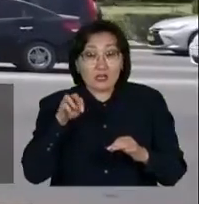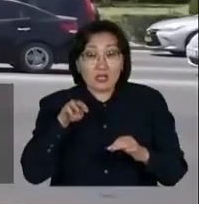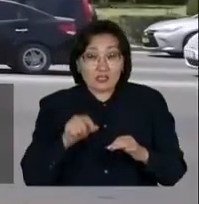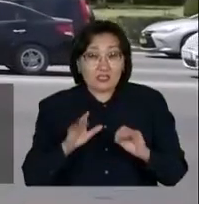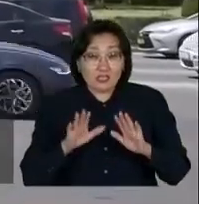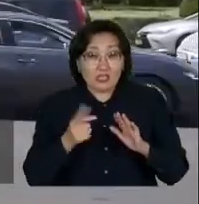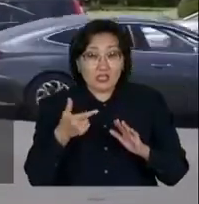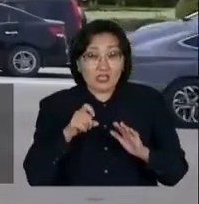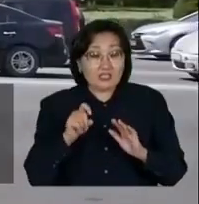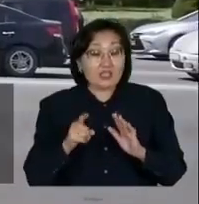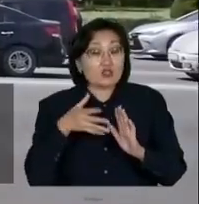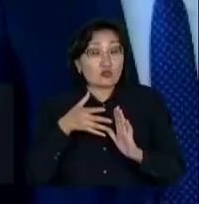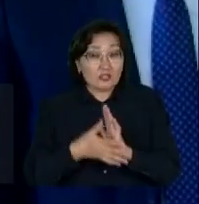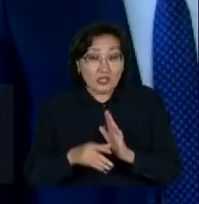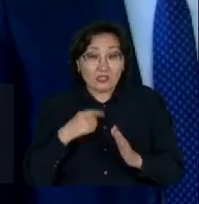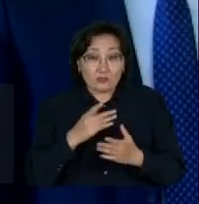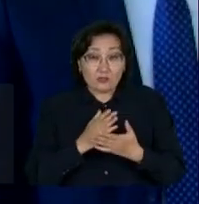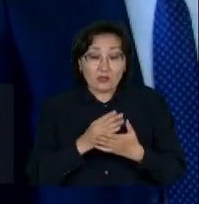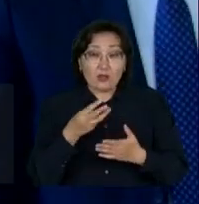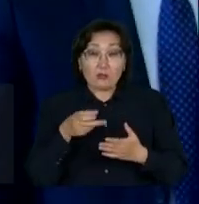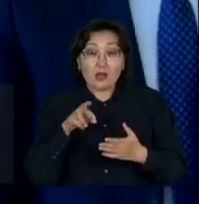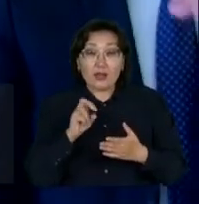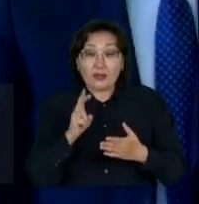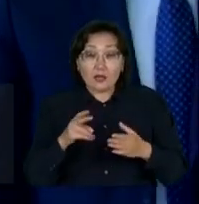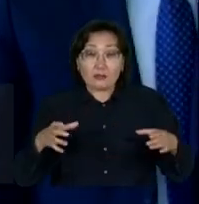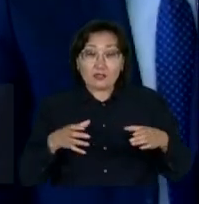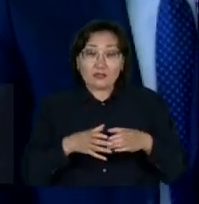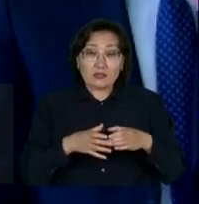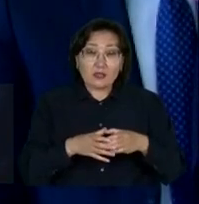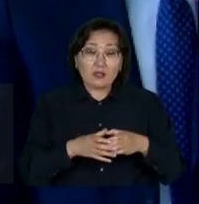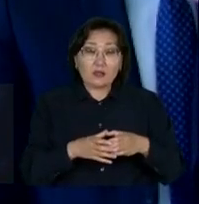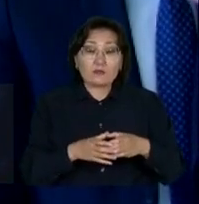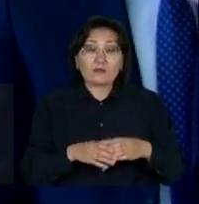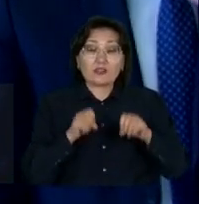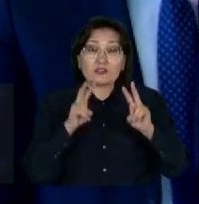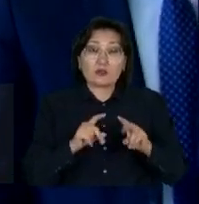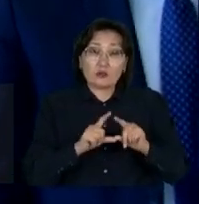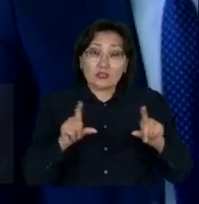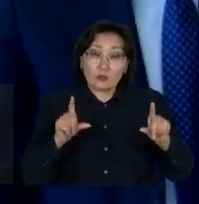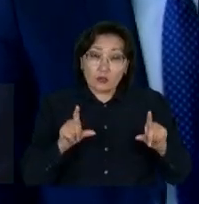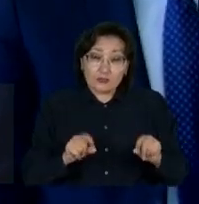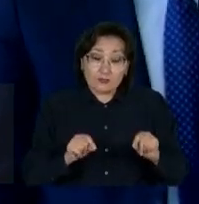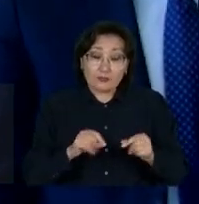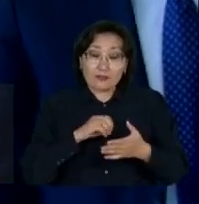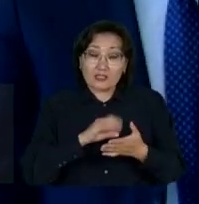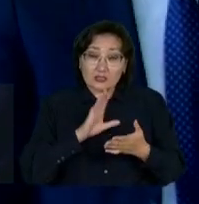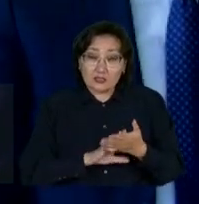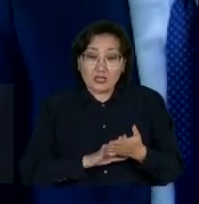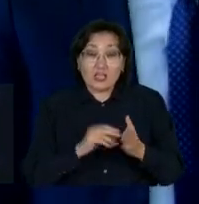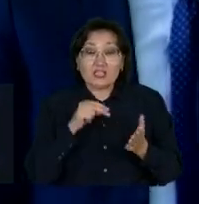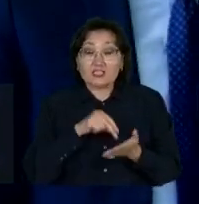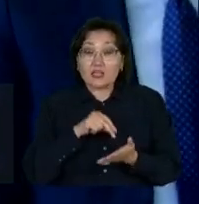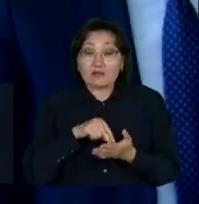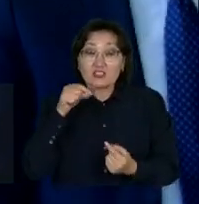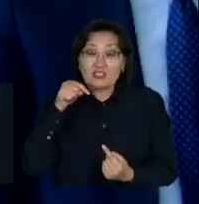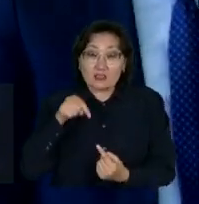тек газға жұмсалады деген сөз. Маяк мекемесі мына уполномоченный орган деп уәкілетті орган бекіткен тарифқа